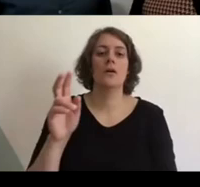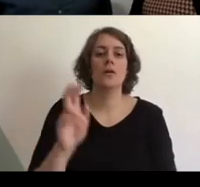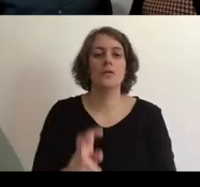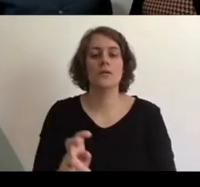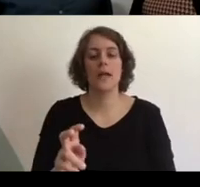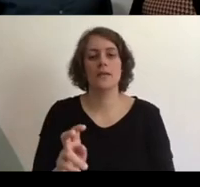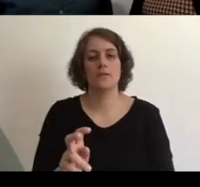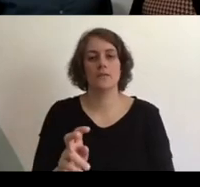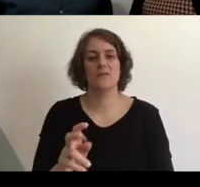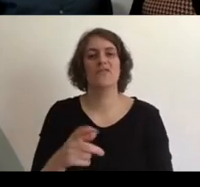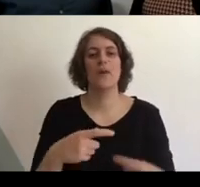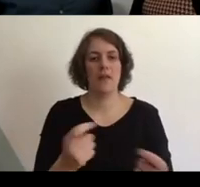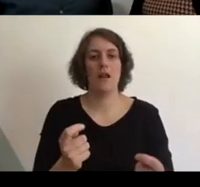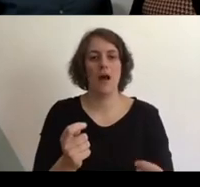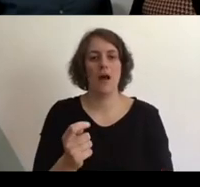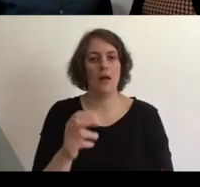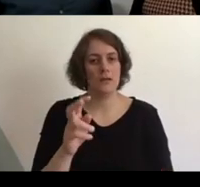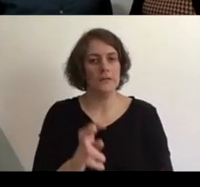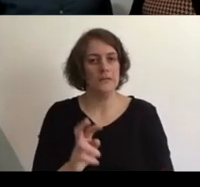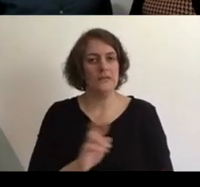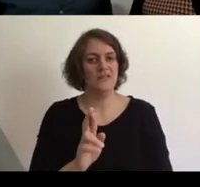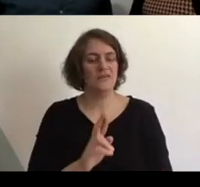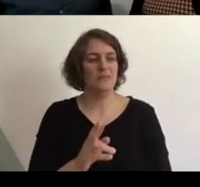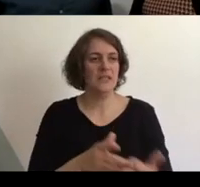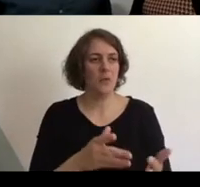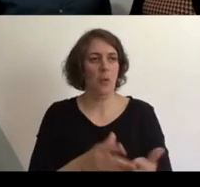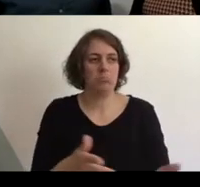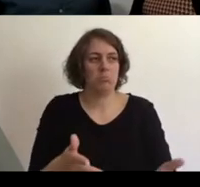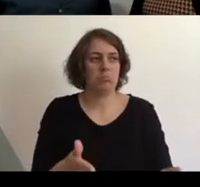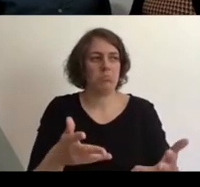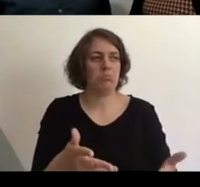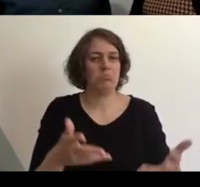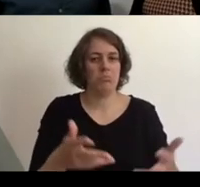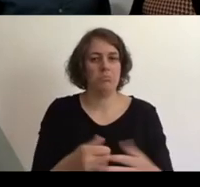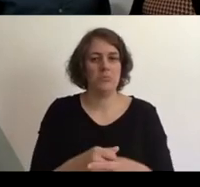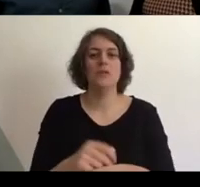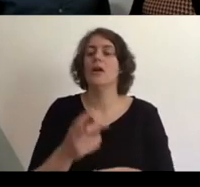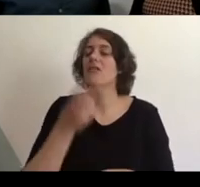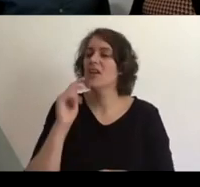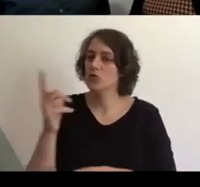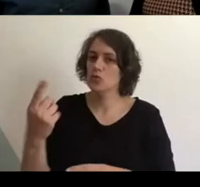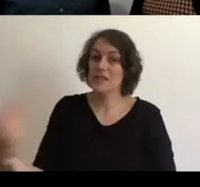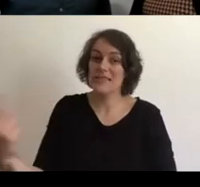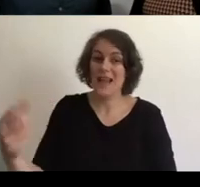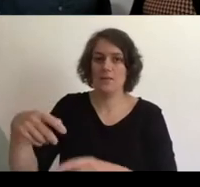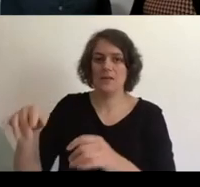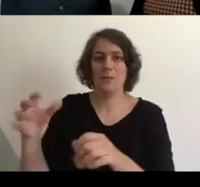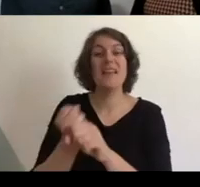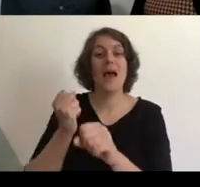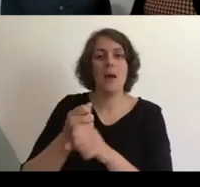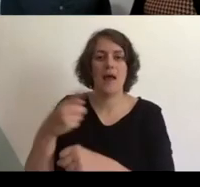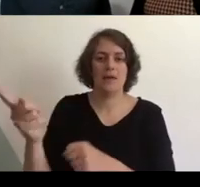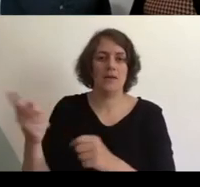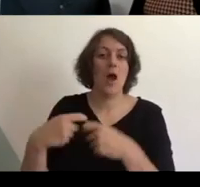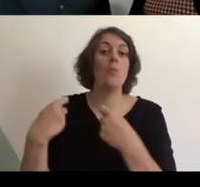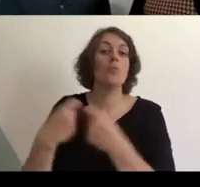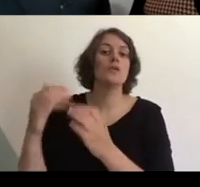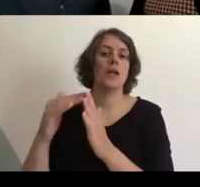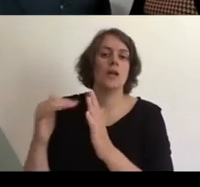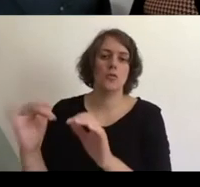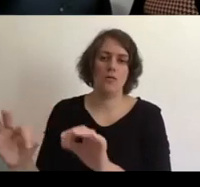heißt, wird jetzt dort sukzessiv versucht abzubauen. Das heißt, wir haben es hoffentlich zukünftig auch